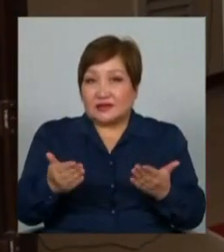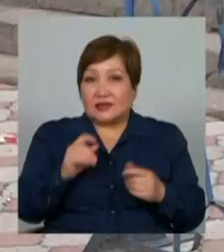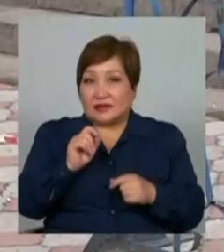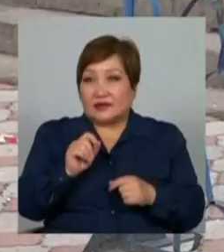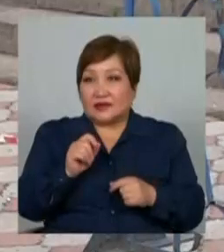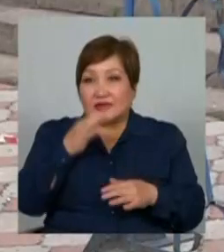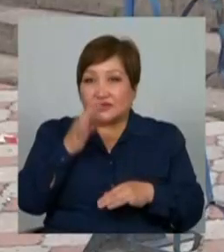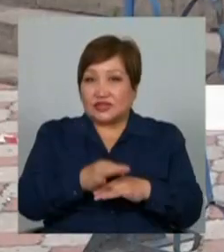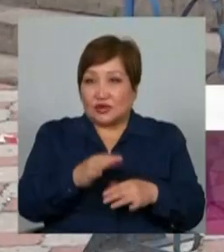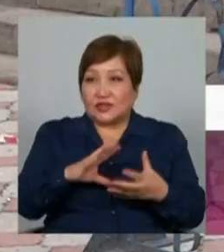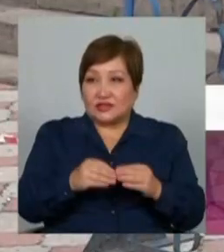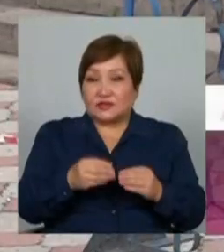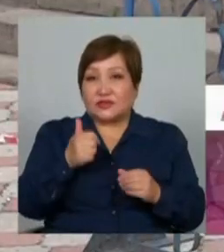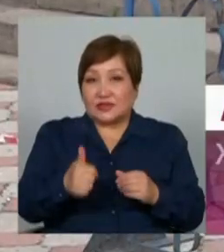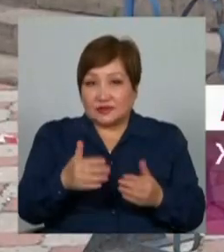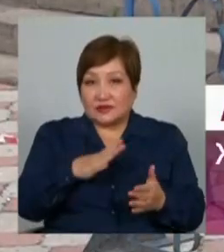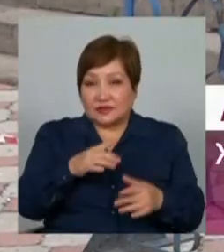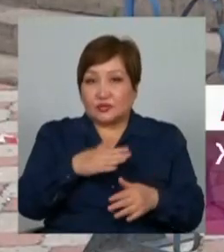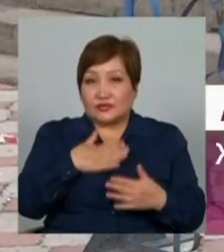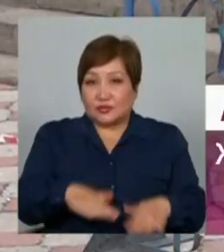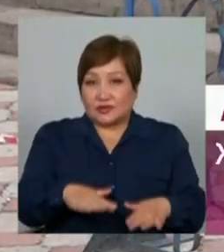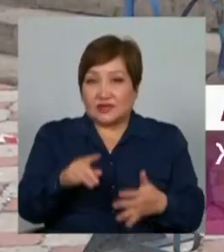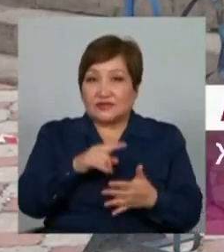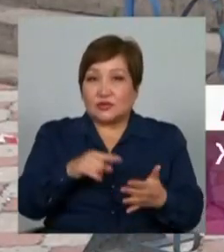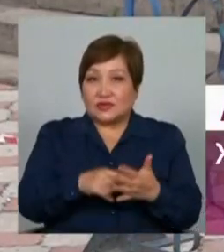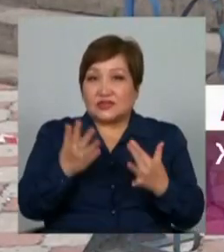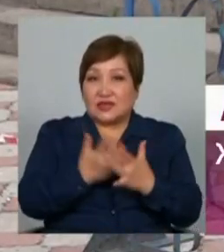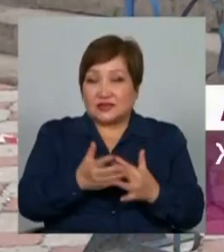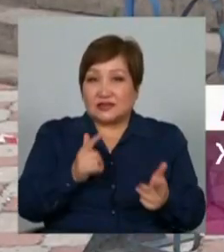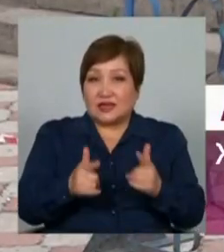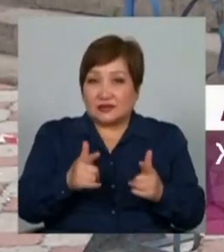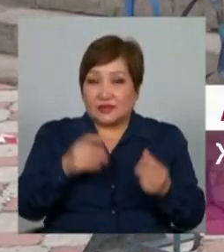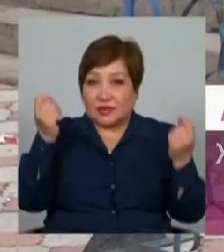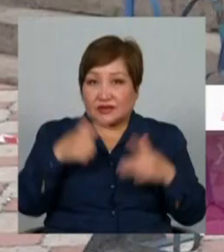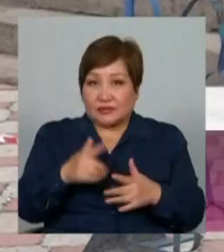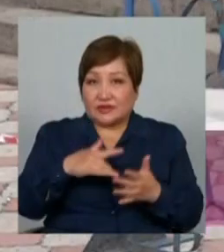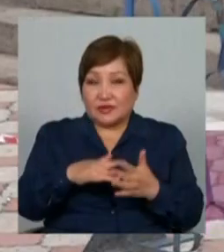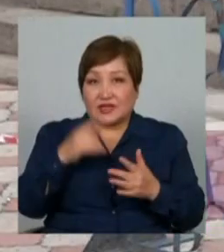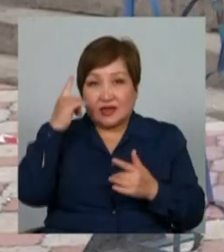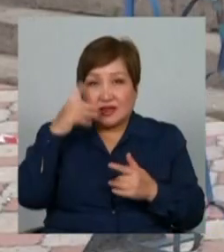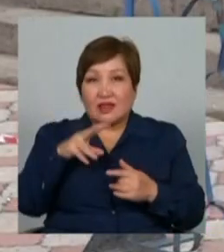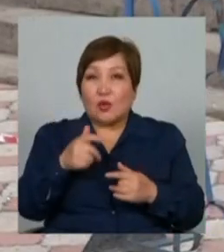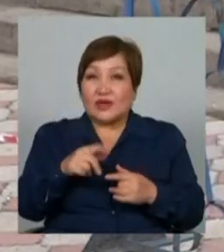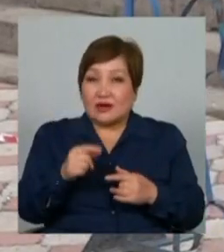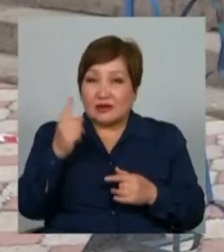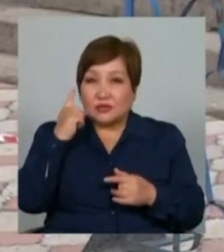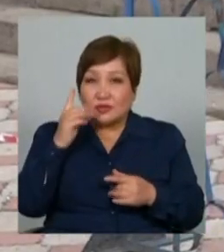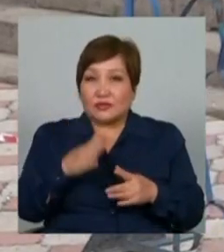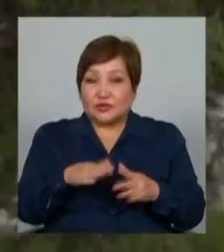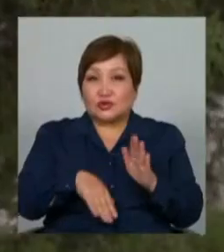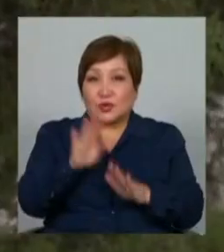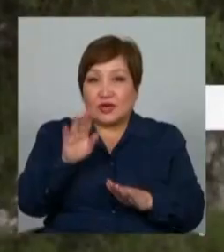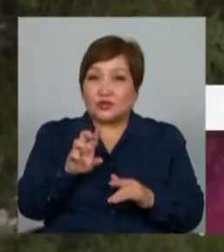бар. Половина вопросов. Сұрақтардың жартысын анық білдім, қалғанын логикаға салдым. Бұдан да жоғары бал алу үшін тағы да тапсырып